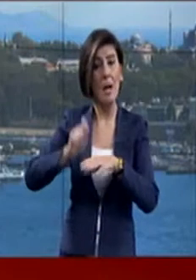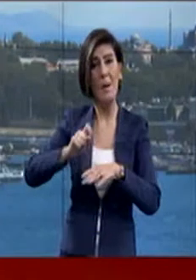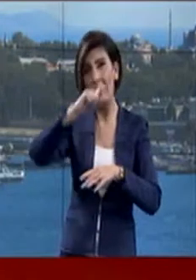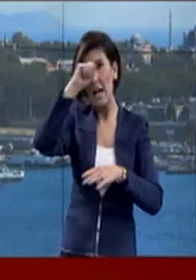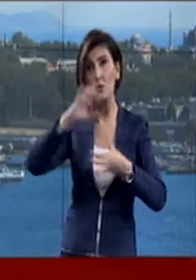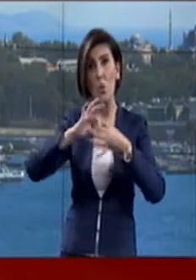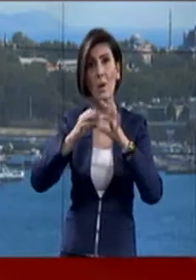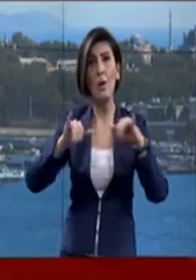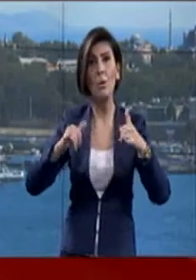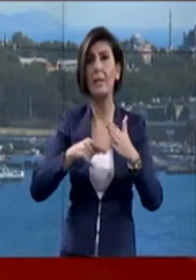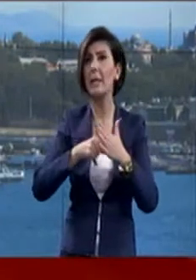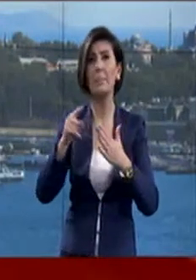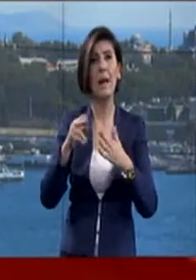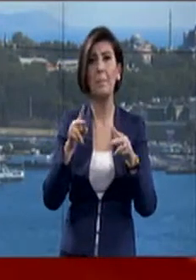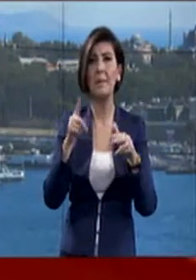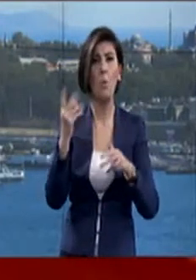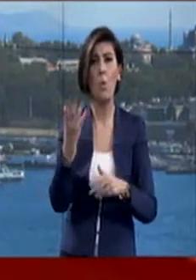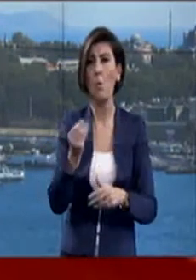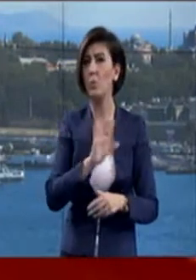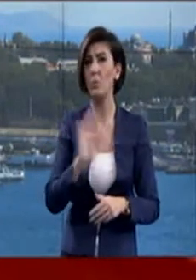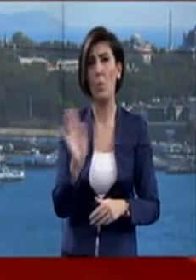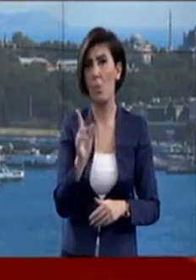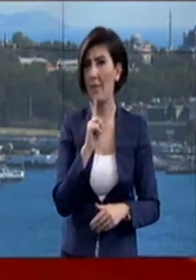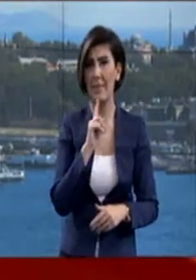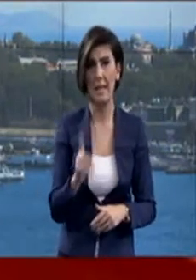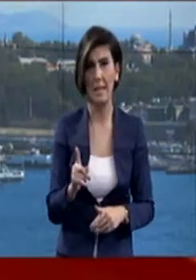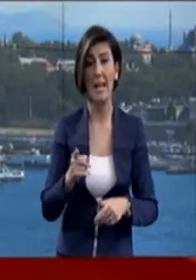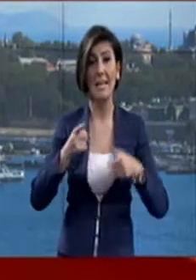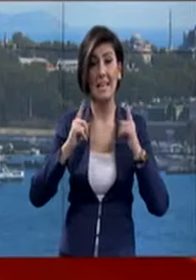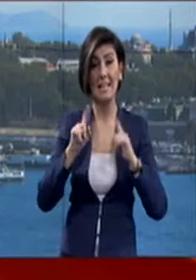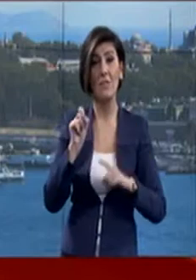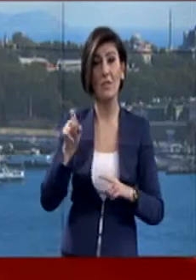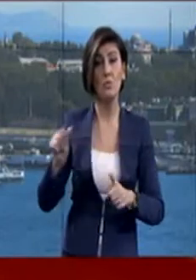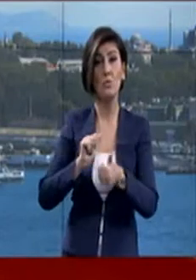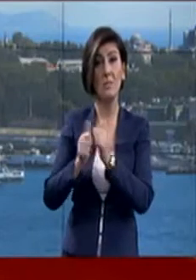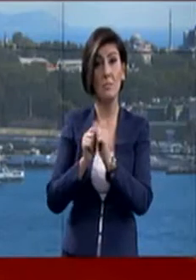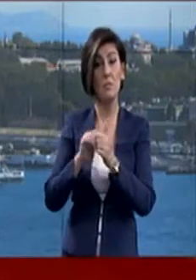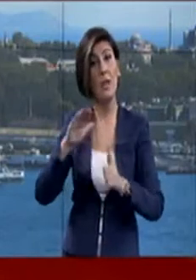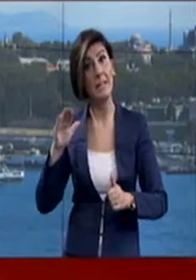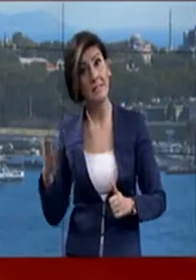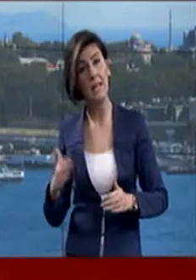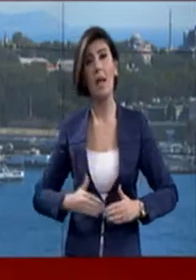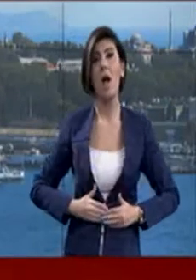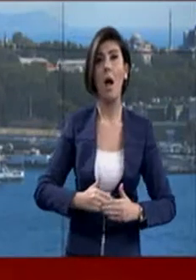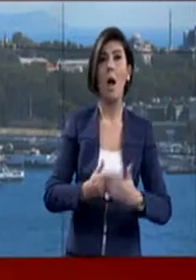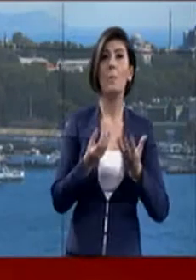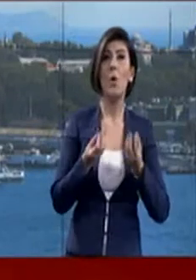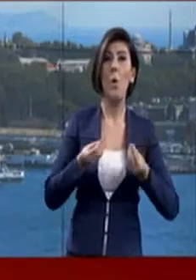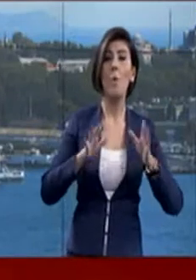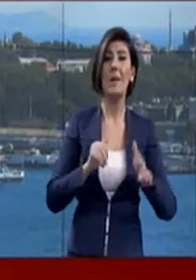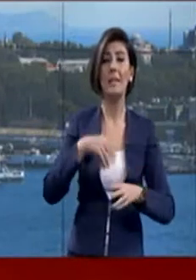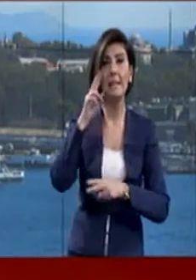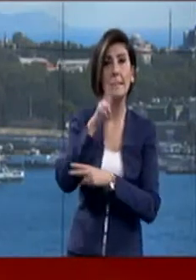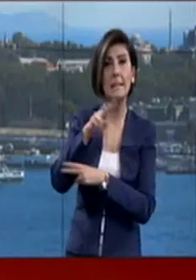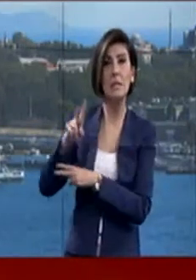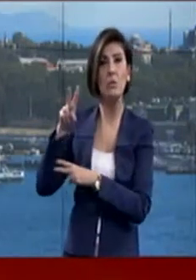yaz olimpiyat oyunlarının iptali gibi bir olasılığın bulunmadığını açıkladı. Yetkililer, virüsün sporculara ya da hamile olmayan